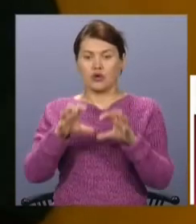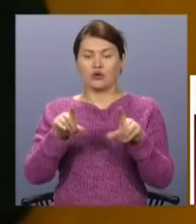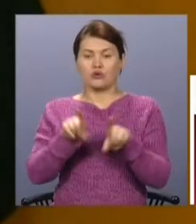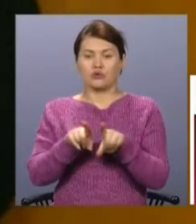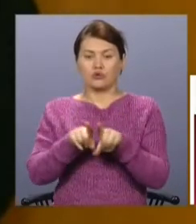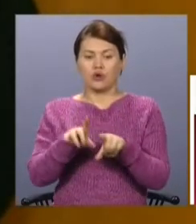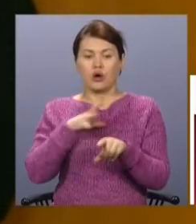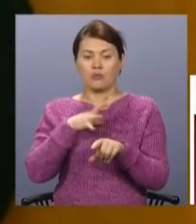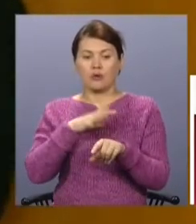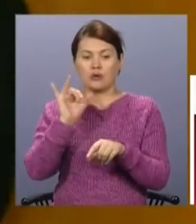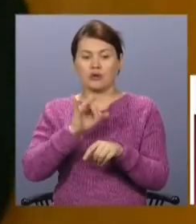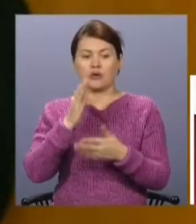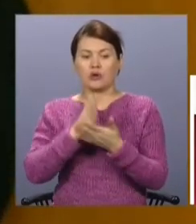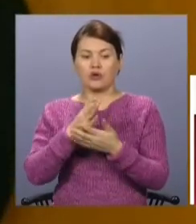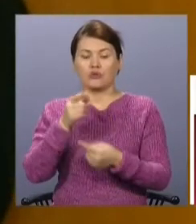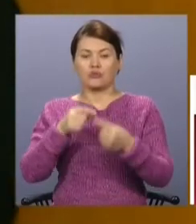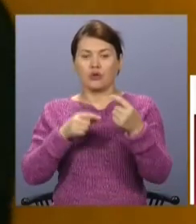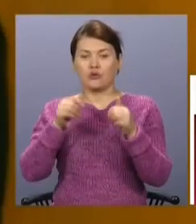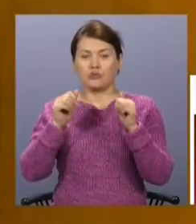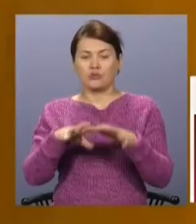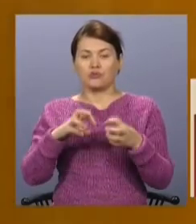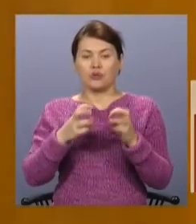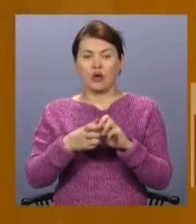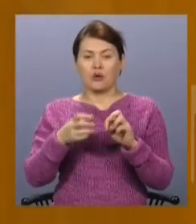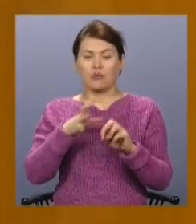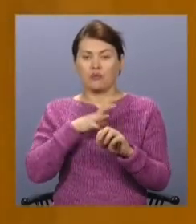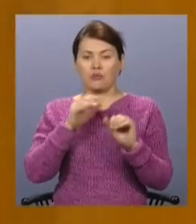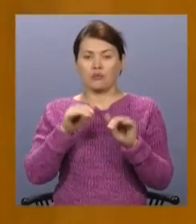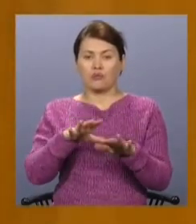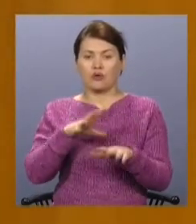кикілжіңдер жалғасып келеді. Бұл шешімін табатын мәселе деп ойлаймын.